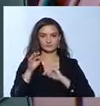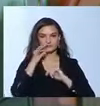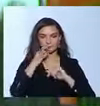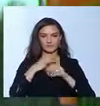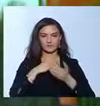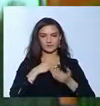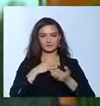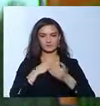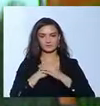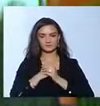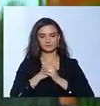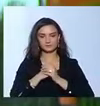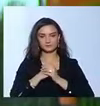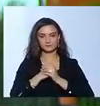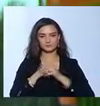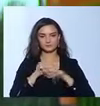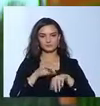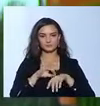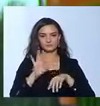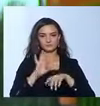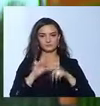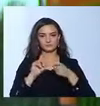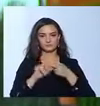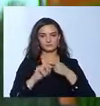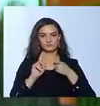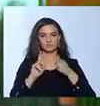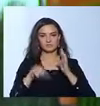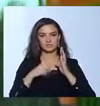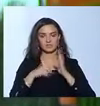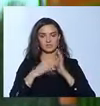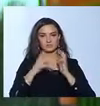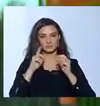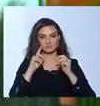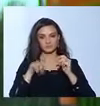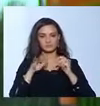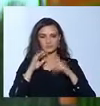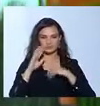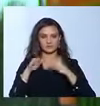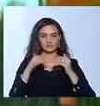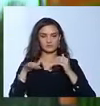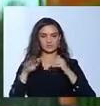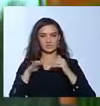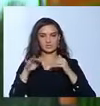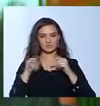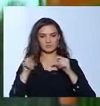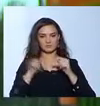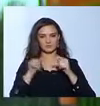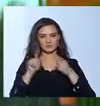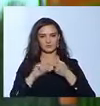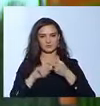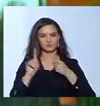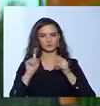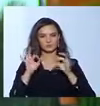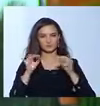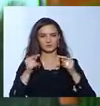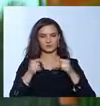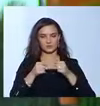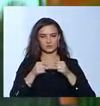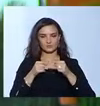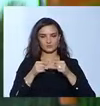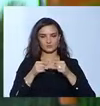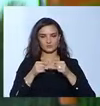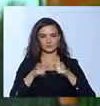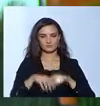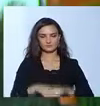გაგვახსენეთ კანთან დაკავშირებული რა საკითხები უნდა ვიცოდეთ და შემდეგ გარემოს როლი, რაც დადასტურებულია უკვე